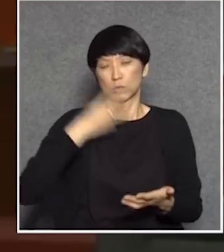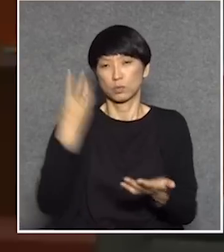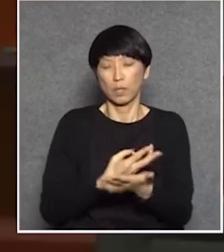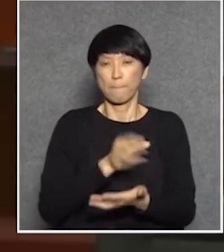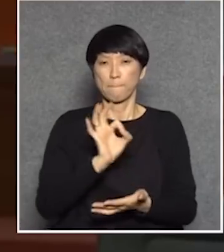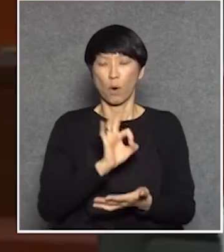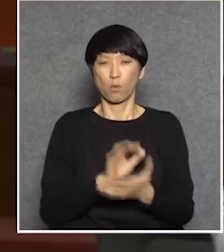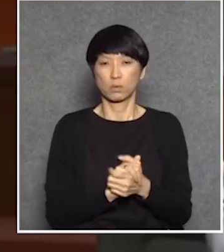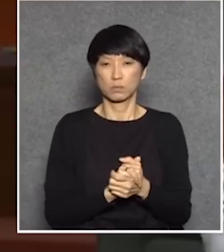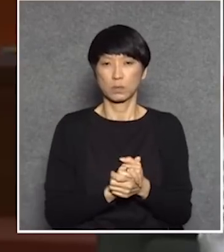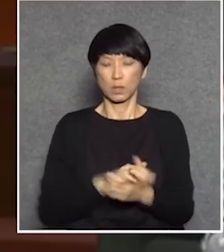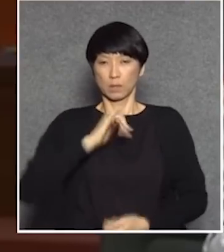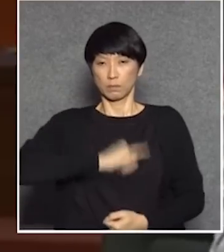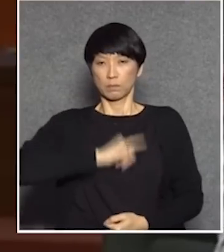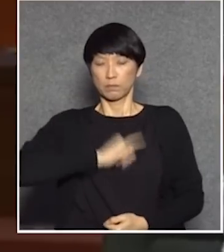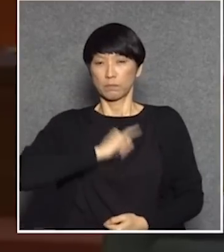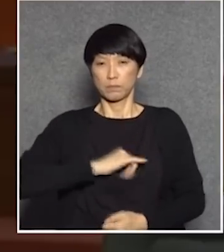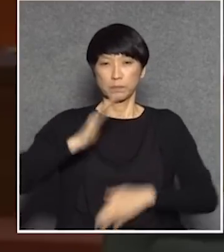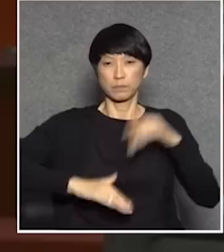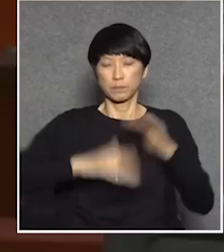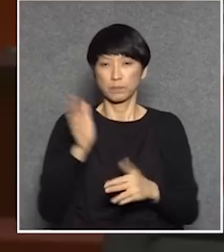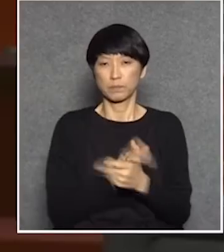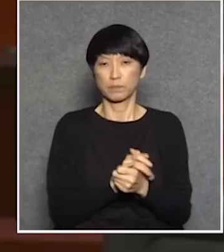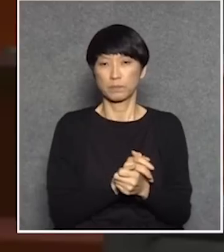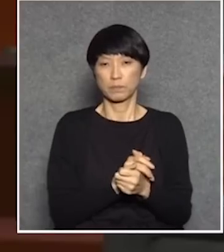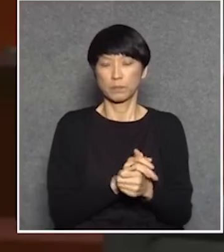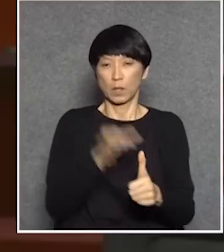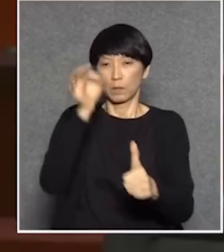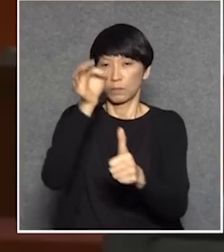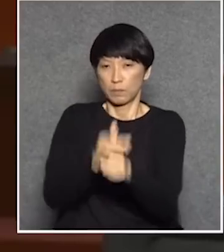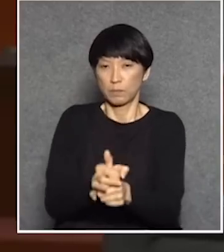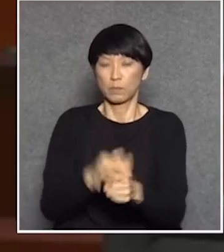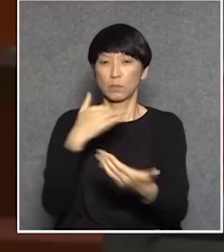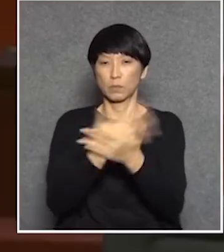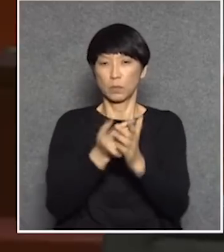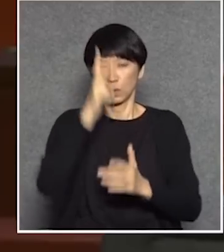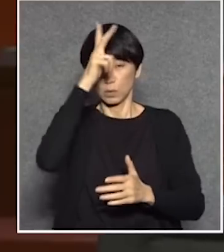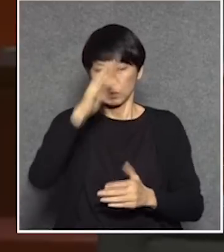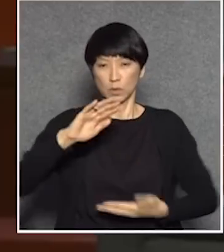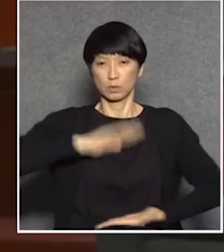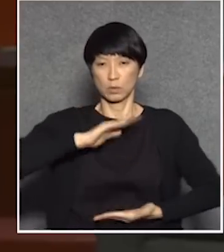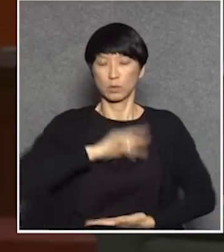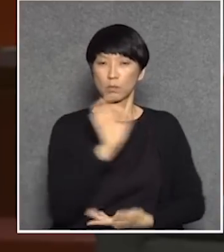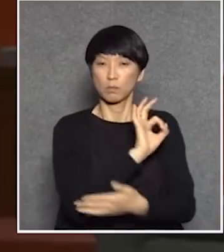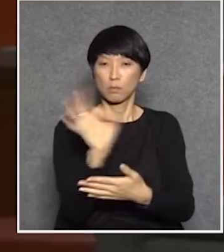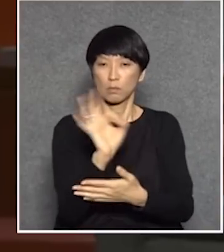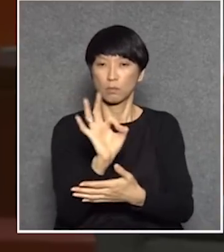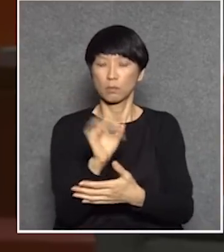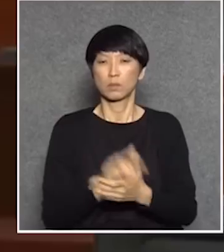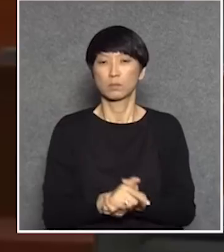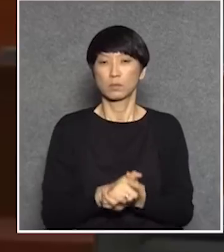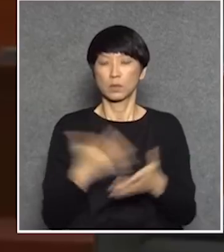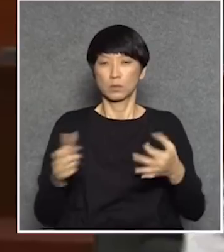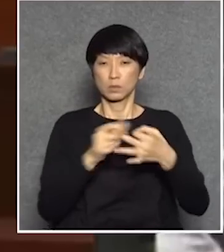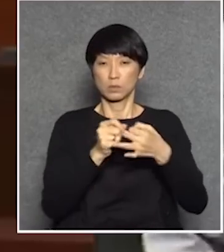用一個卑劣的污蔑的手段來對付那些學生的組織，都毫無政治道德可言。另外張志剛今年他又